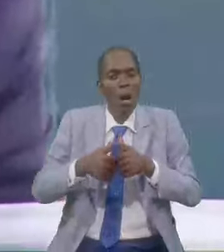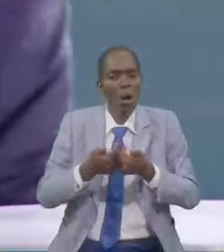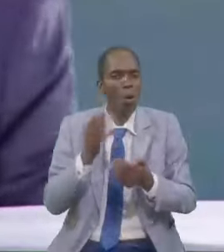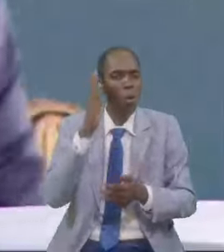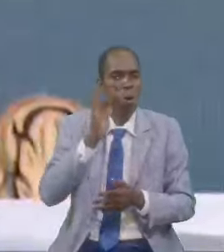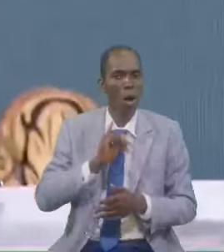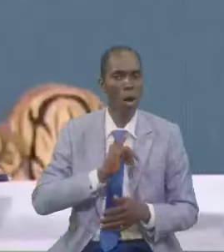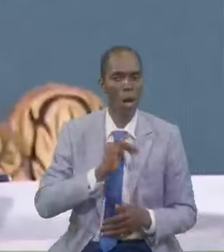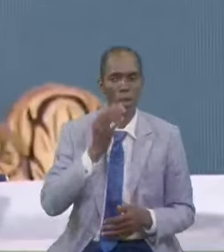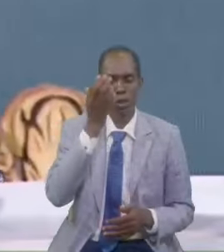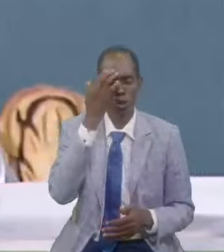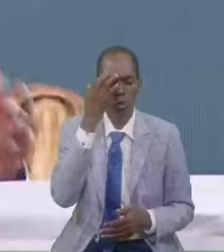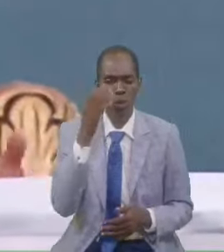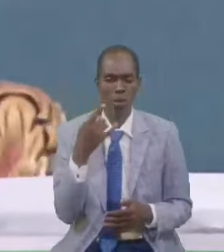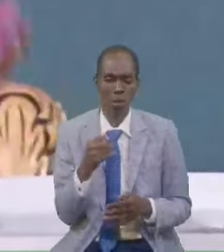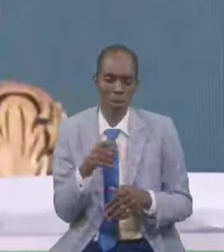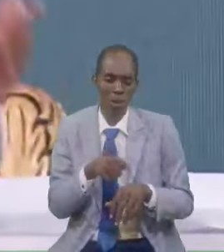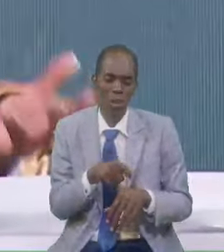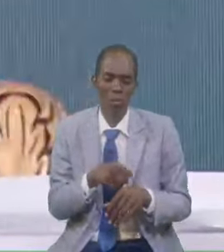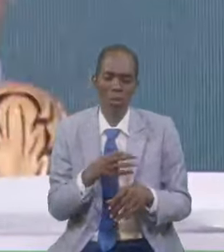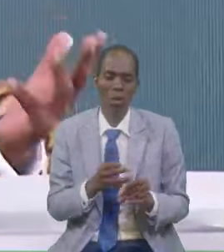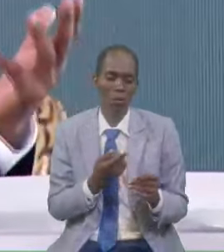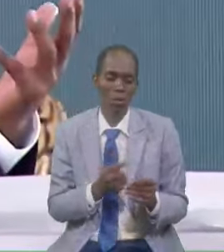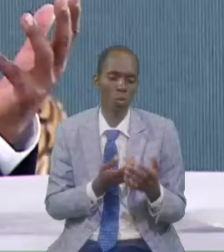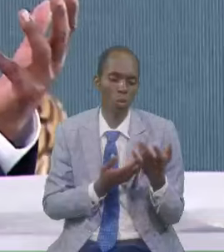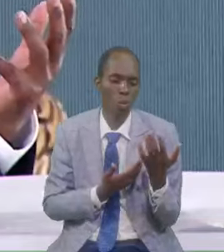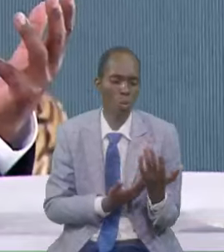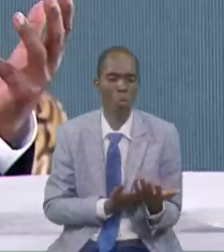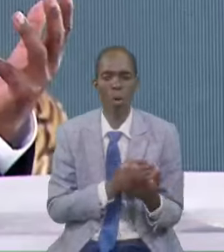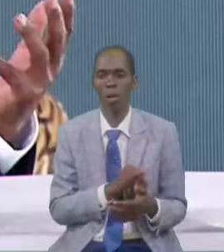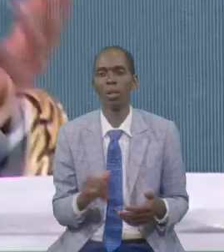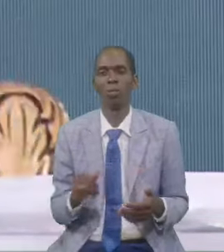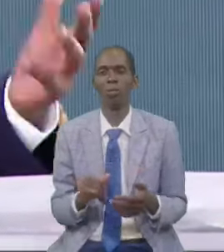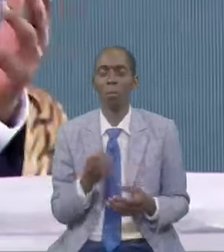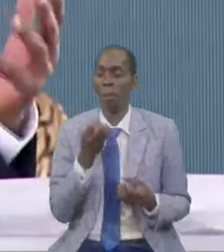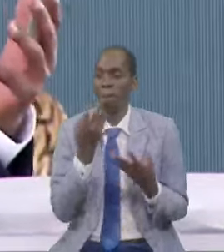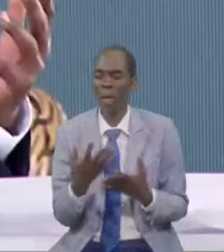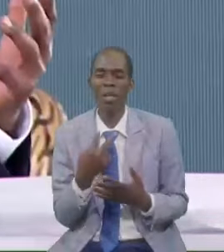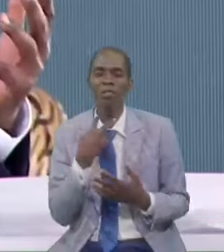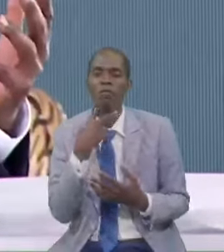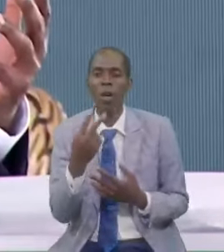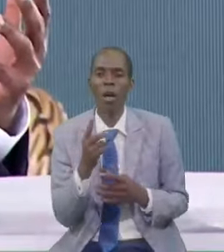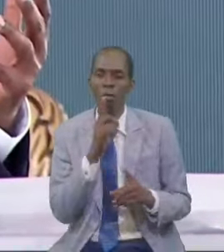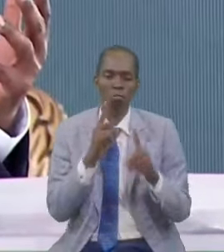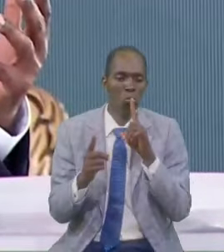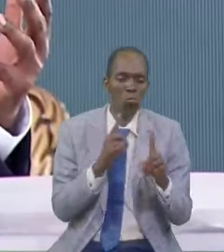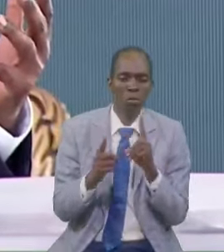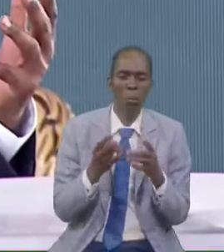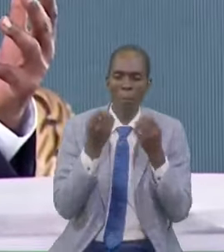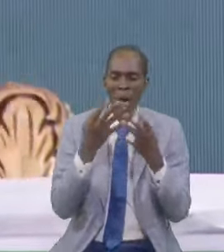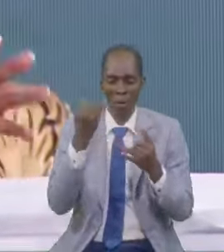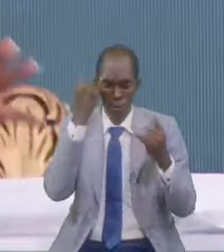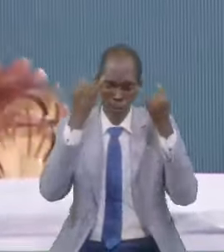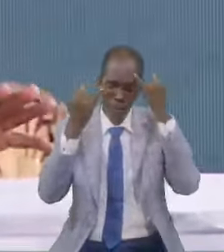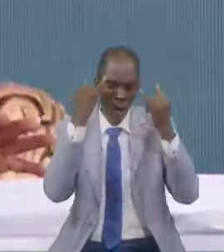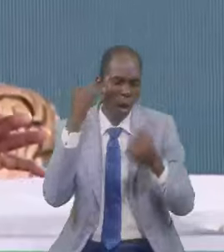the waiting period. ఆ యొక్క వేచి ఉన్న సమయంలో, many voices will speak. రెండు స్వరాలు మాట్లాడుతుంటాయి. Many ideas will come. నేను ఇప్పుడు ఏం